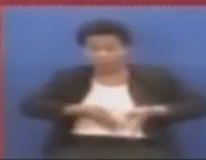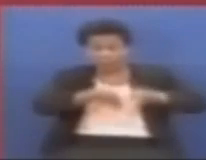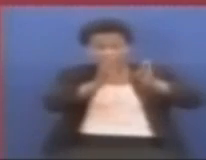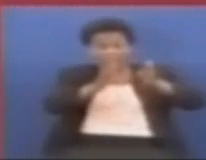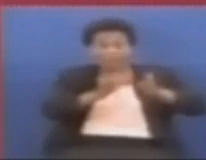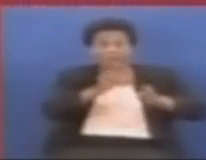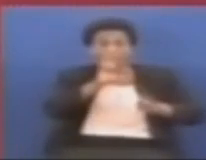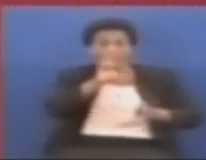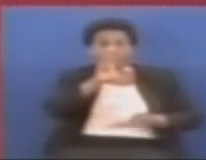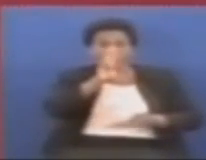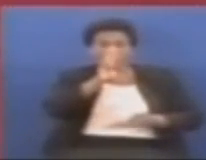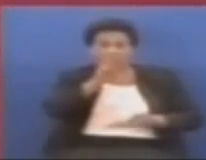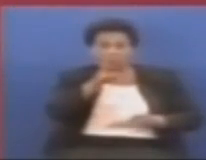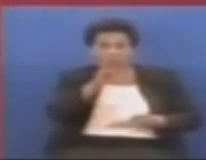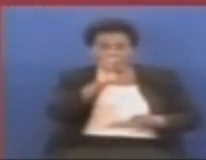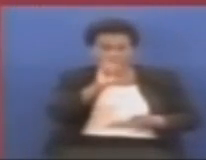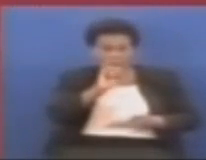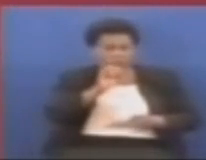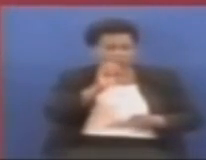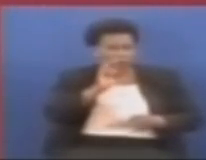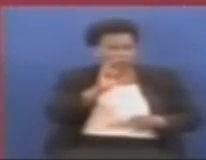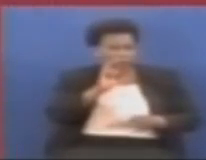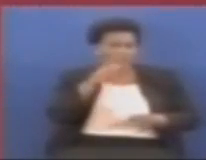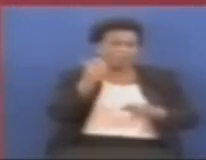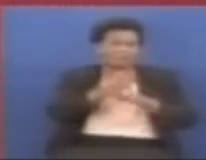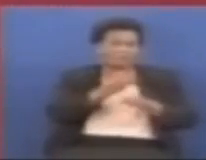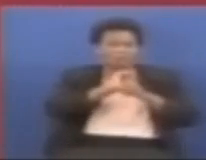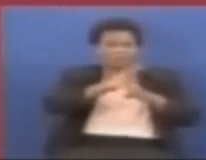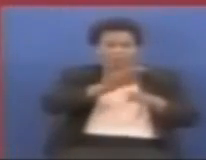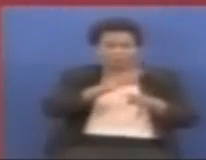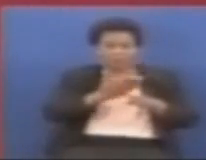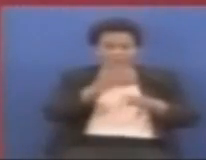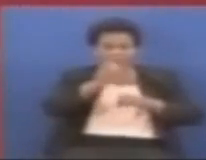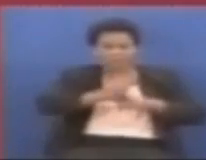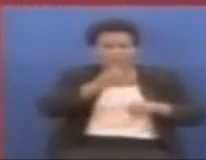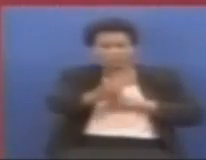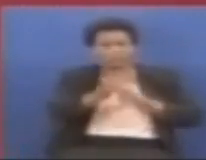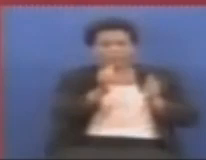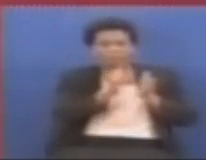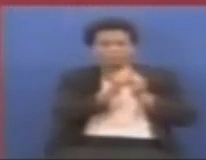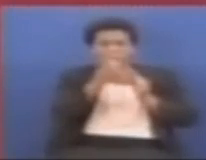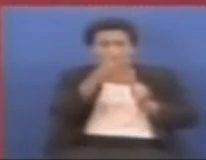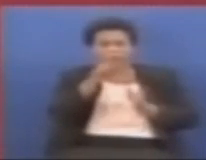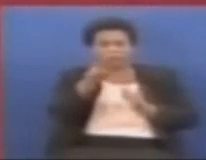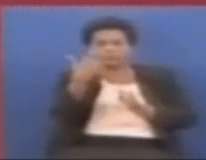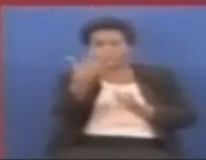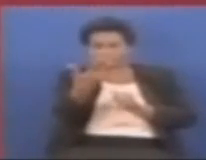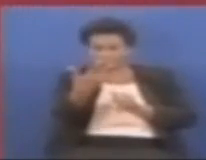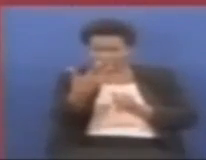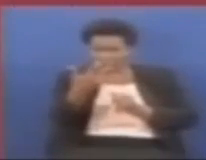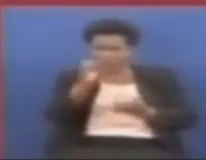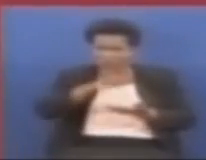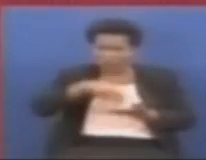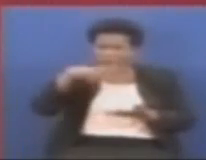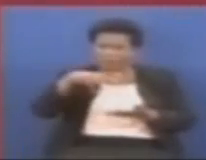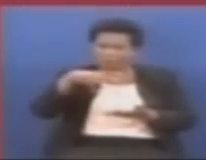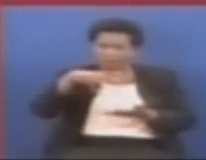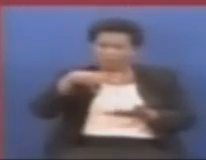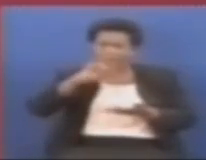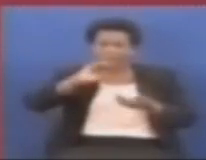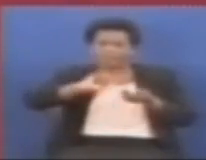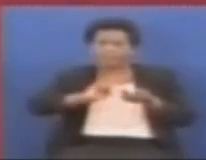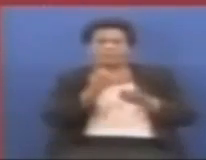Kisonga ilifanywa matengenezo ya sehemu korofi kwa urefu wa kilomita 12.5 kwa ajili ya kwa gharama ya shilingi